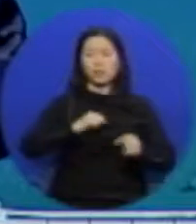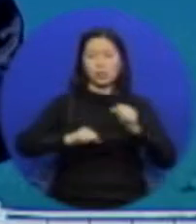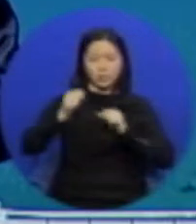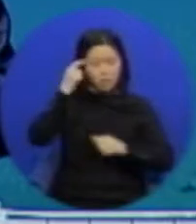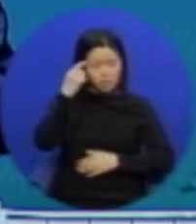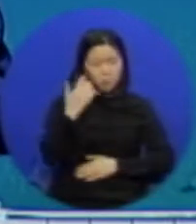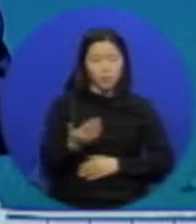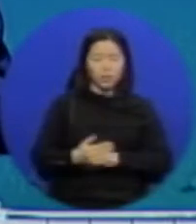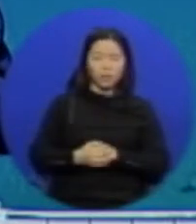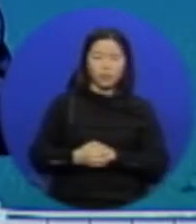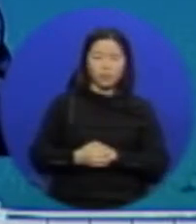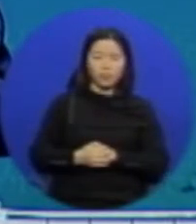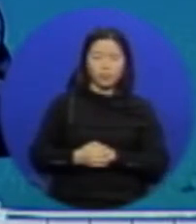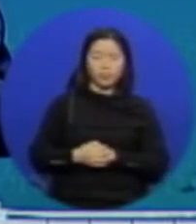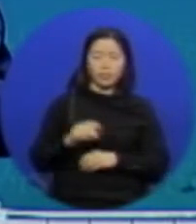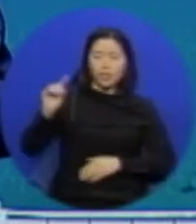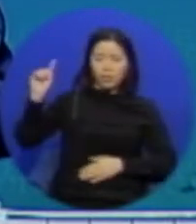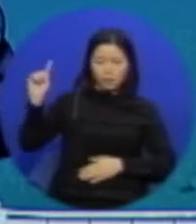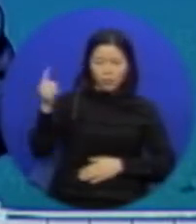다윗은